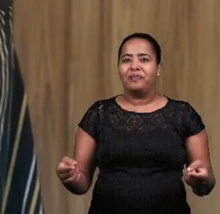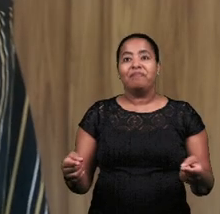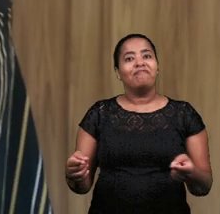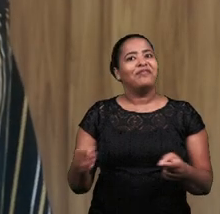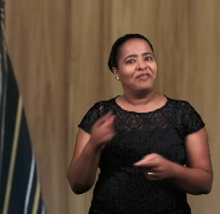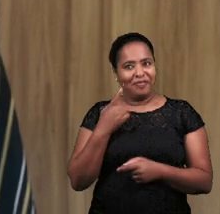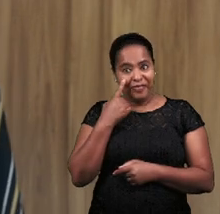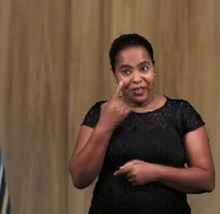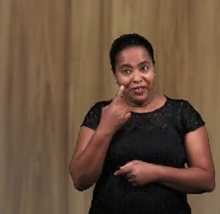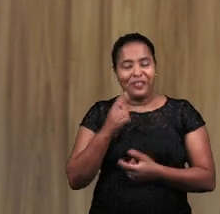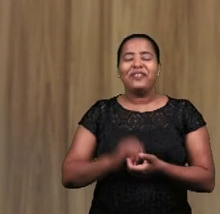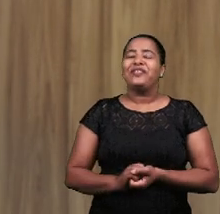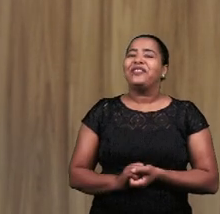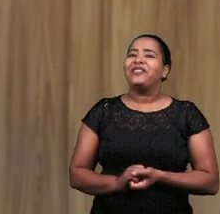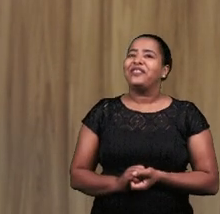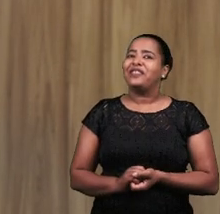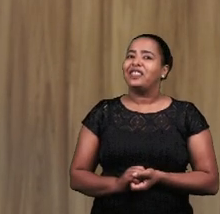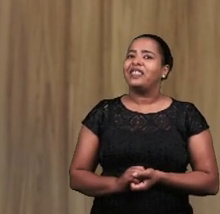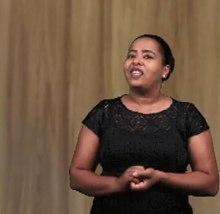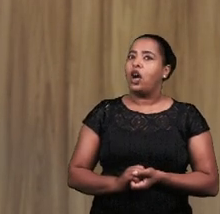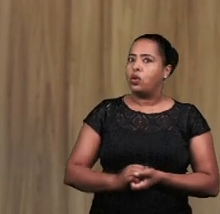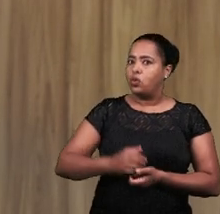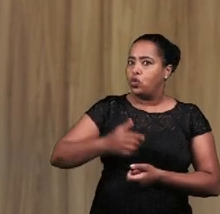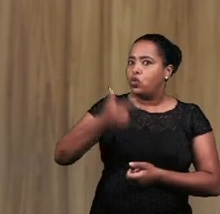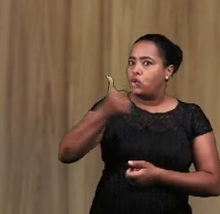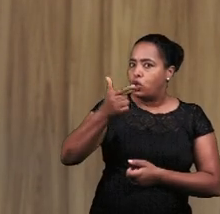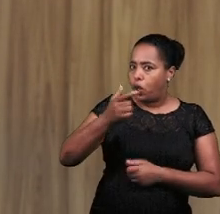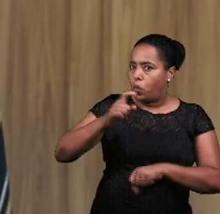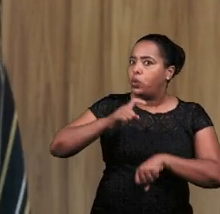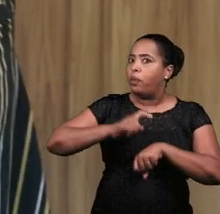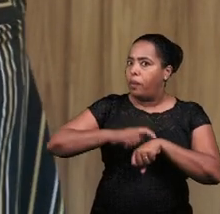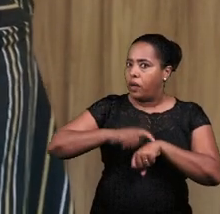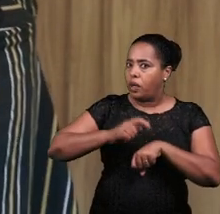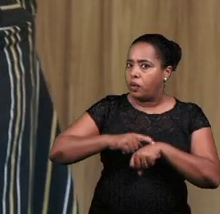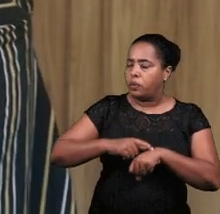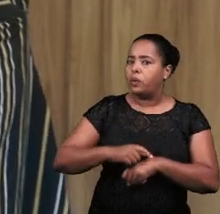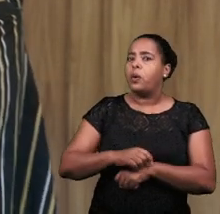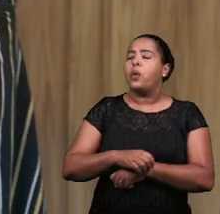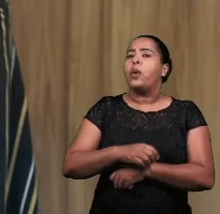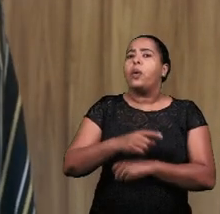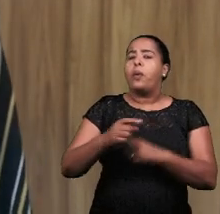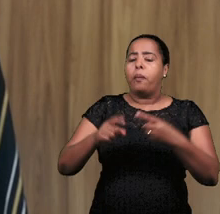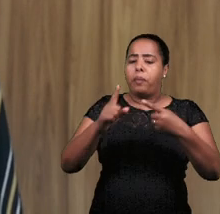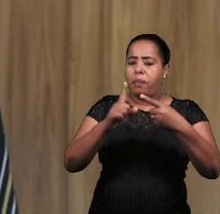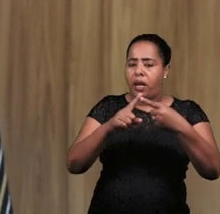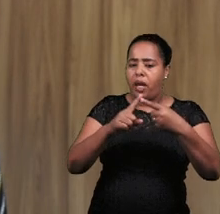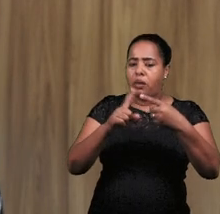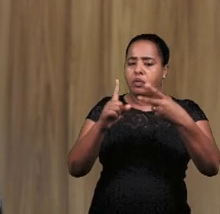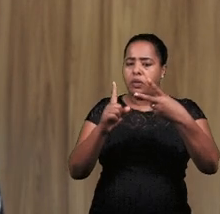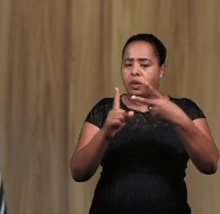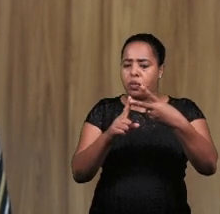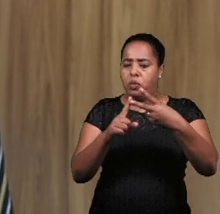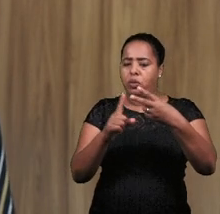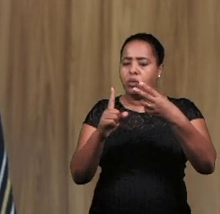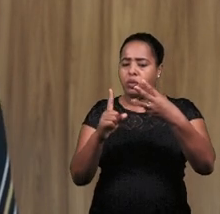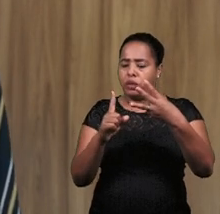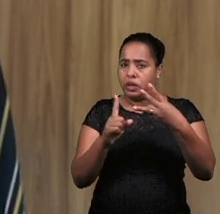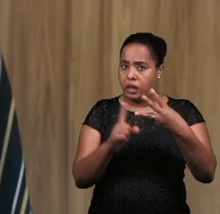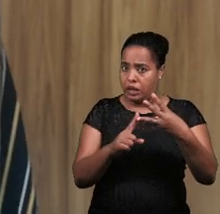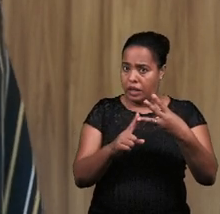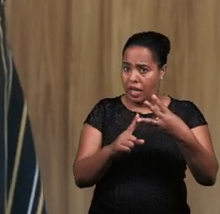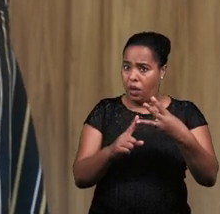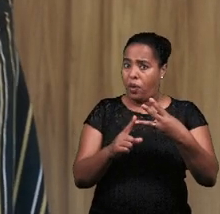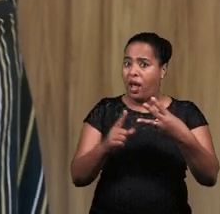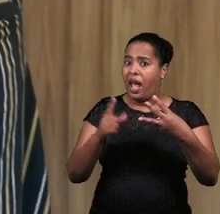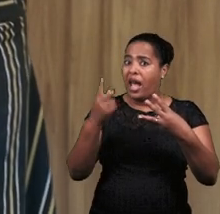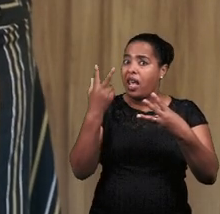Nous allons passer à la deuxième partie de la louange. Le premier, deuxième, troisième partie seront comme